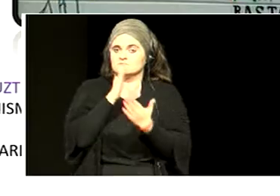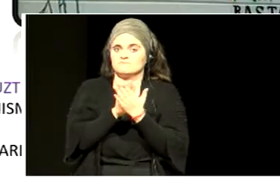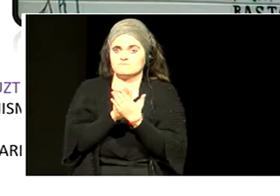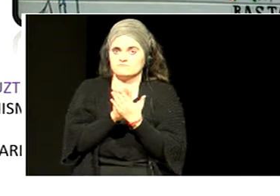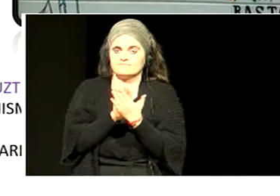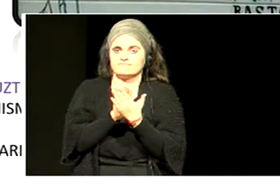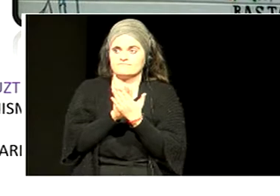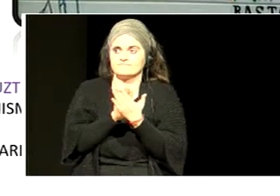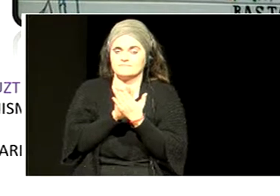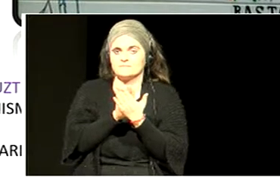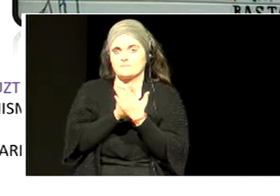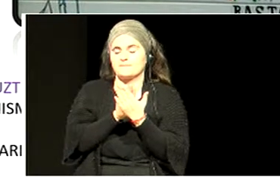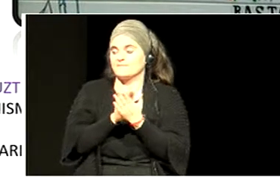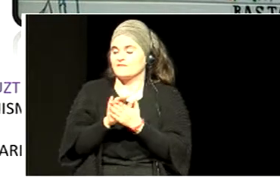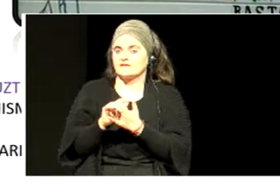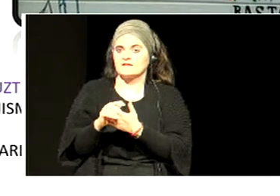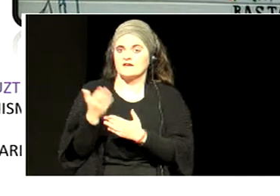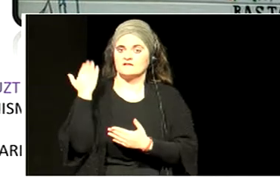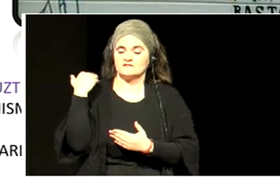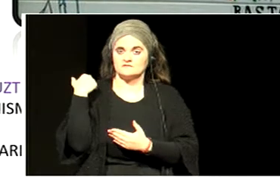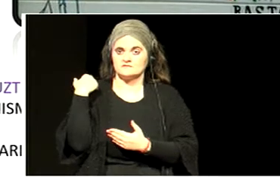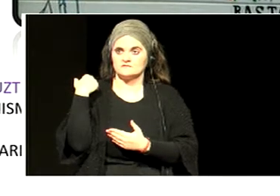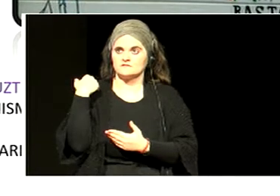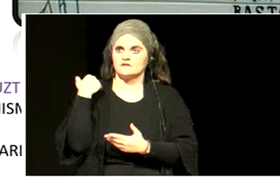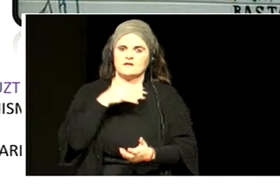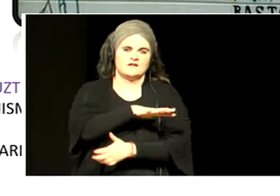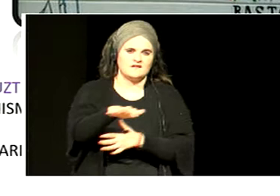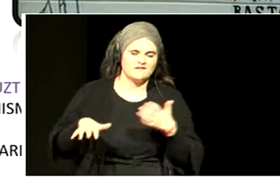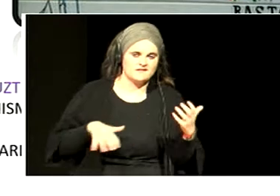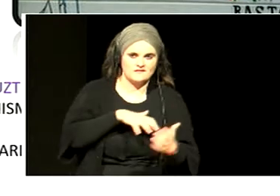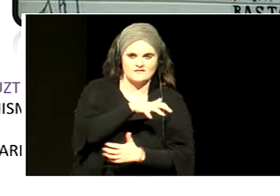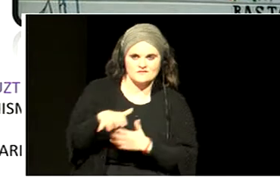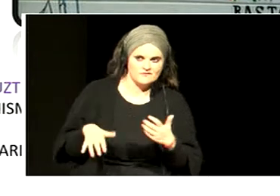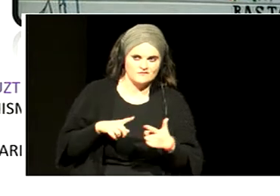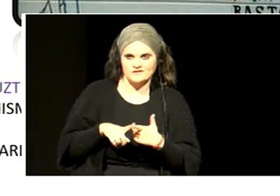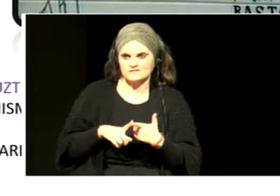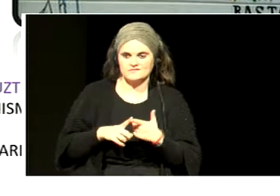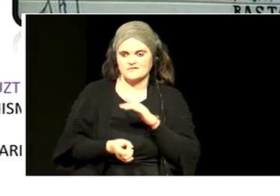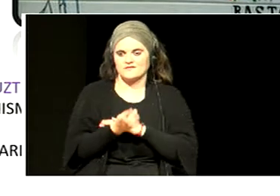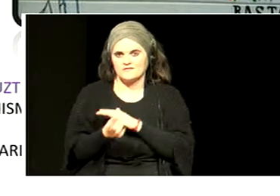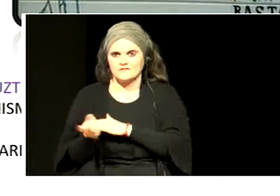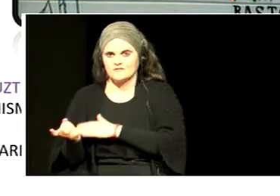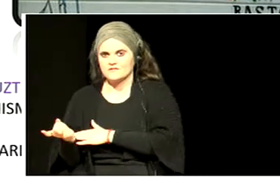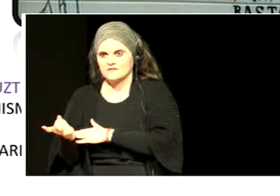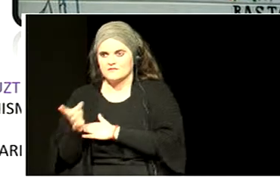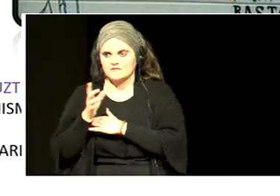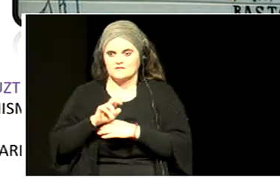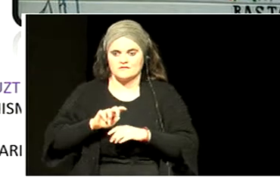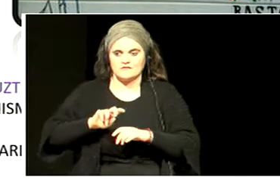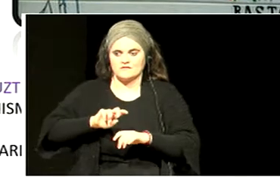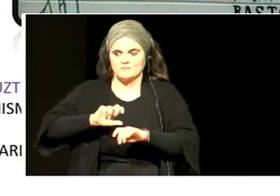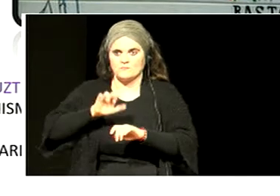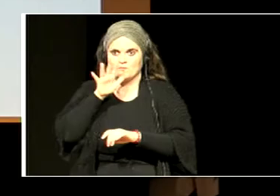lehen zeuden gure ikastetxean behintzat gatazkak sortzen ziren egoerak beste naturakoa ziren, gaur